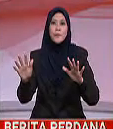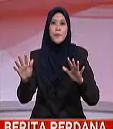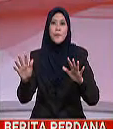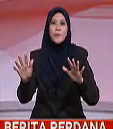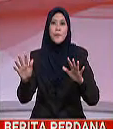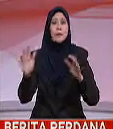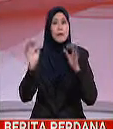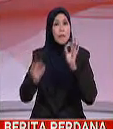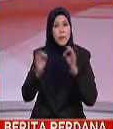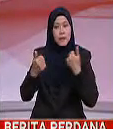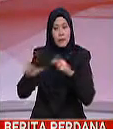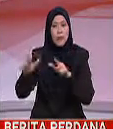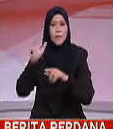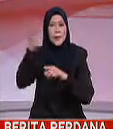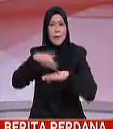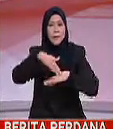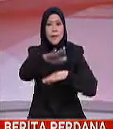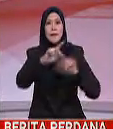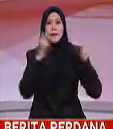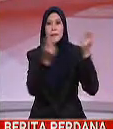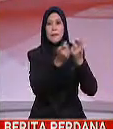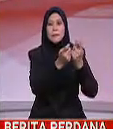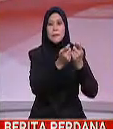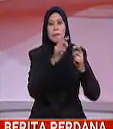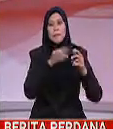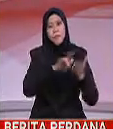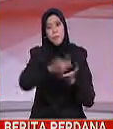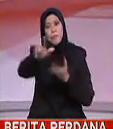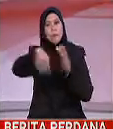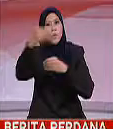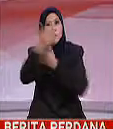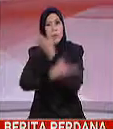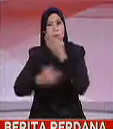if it's allowed, so we will send our team to overseas for training.